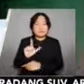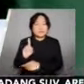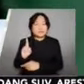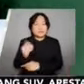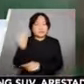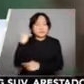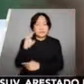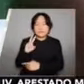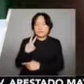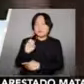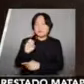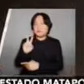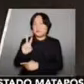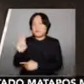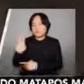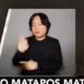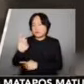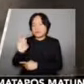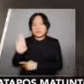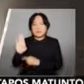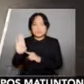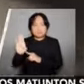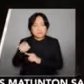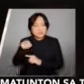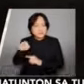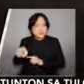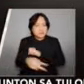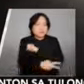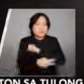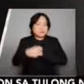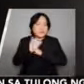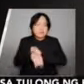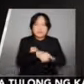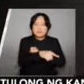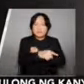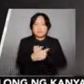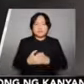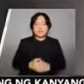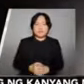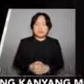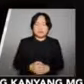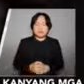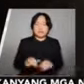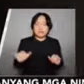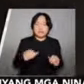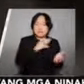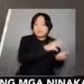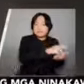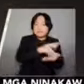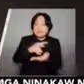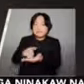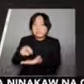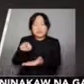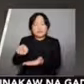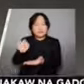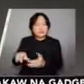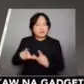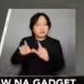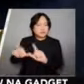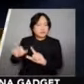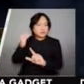Bukod dito, sabit din daw ang suspect sa kaso ng carnapping at nakawan sa iba pang lugar. Patuloy naming sinusubok na makuha ng panigang